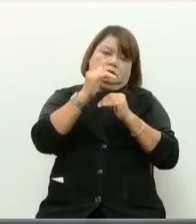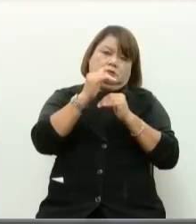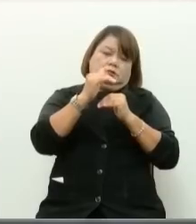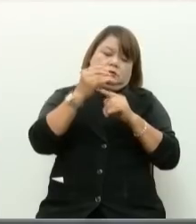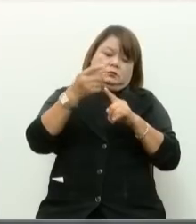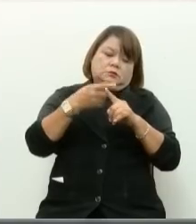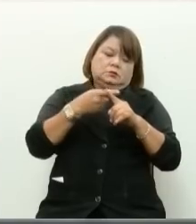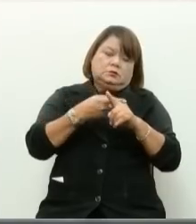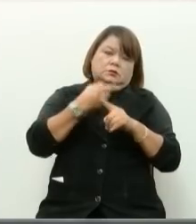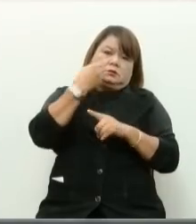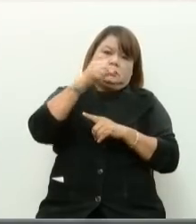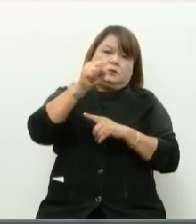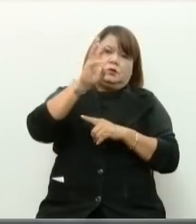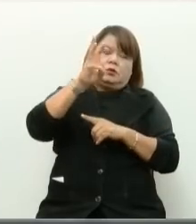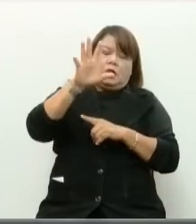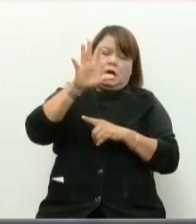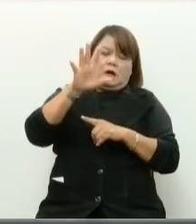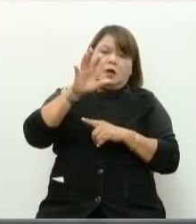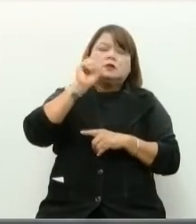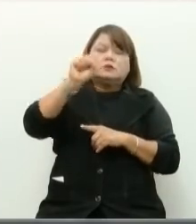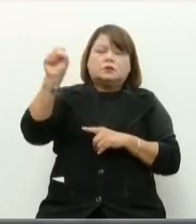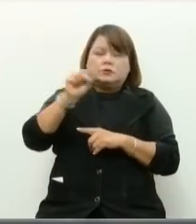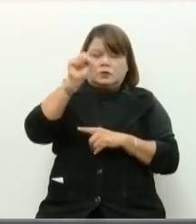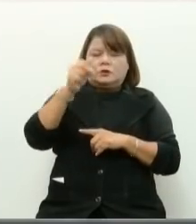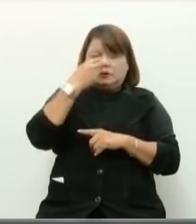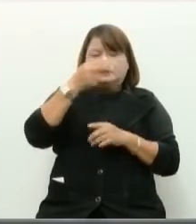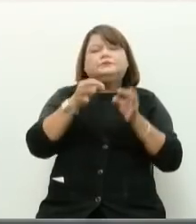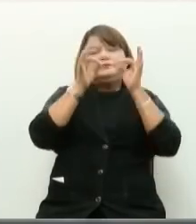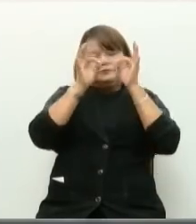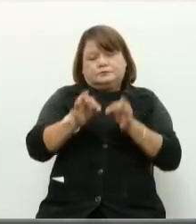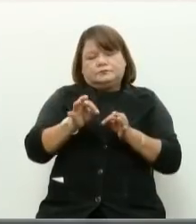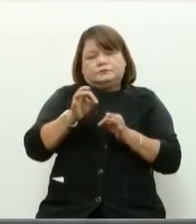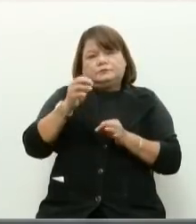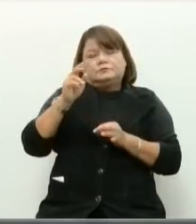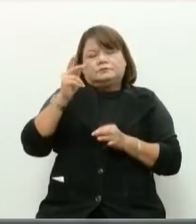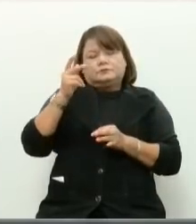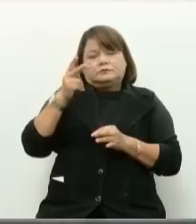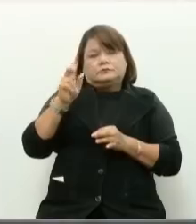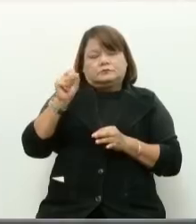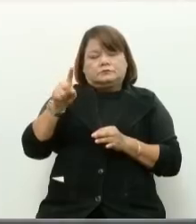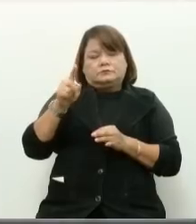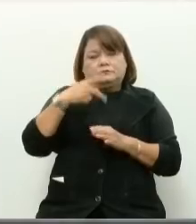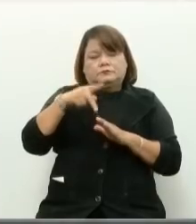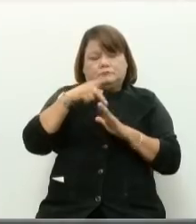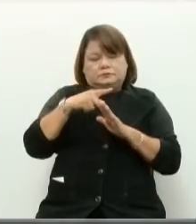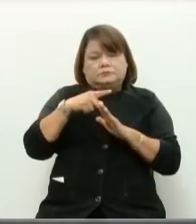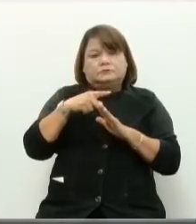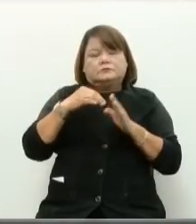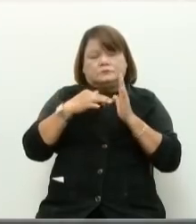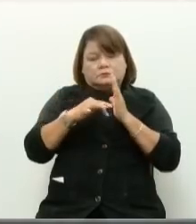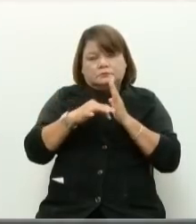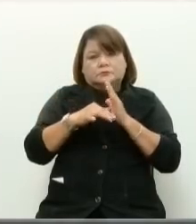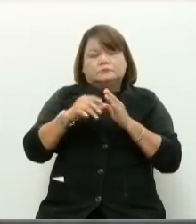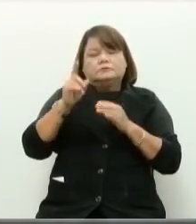ช่วงตุลา65เนี่ยสภาผู้แทนราษฎรได้ความเห็นชอบอกส.เขตพื้นที่การศึกษาเพราะฉะนั้นกว่าจะได้อกส.เขตพื้นที่การศึกษา